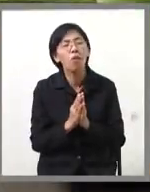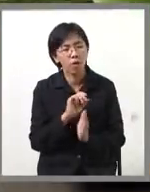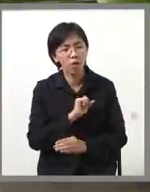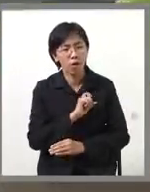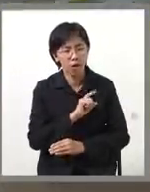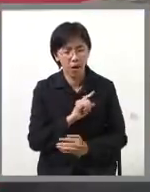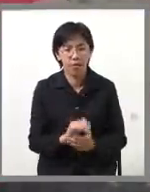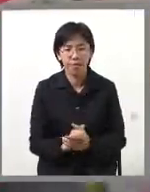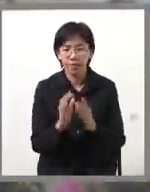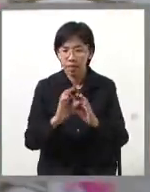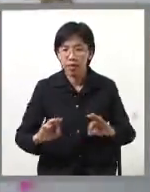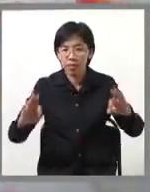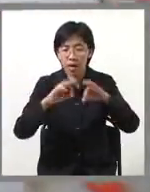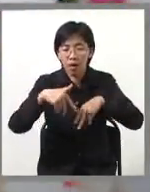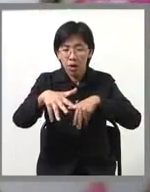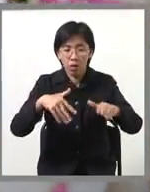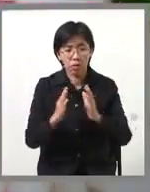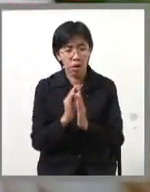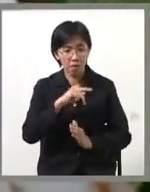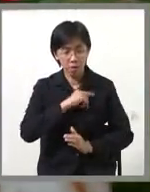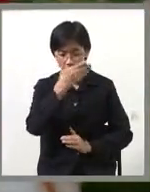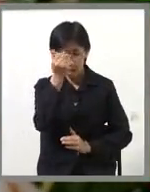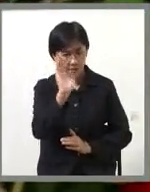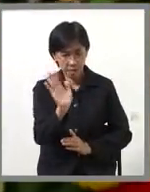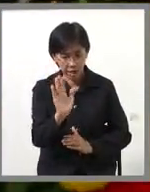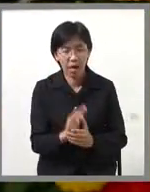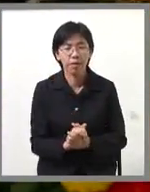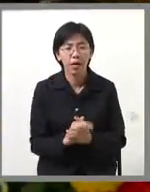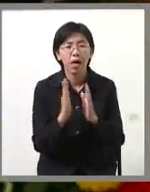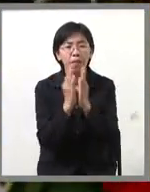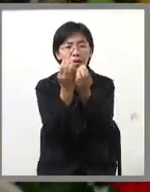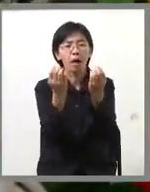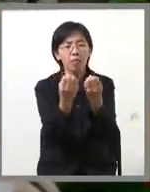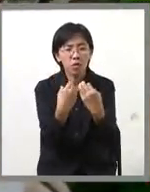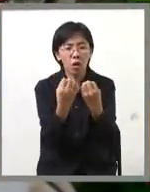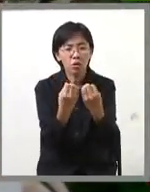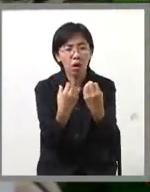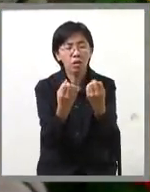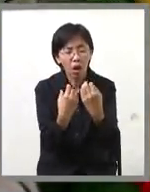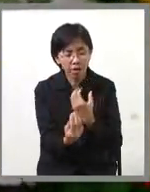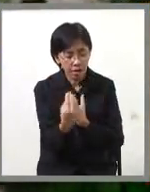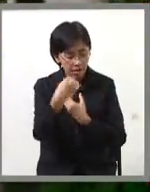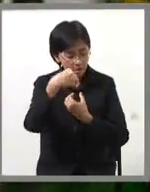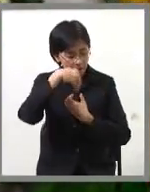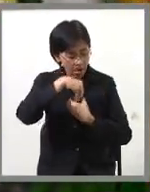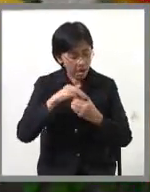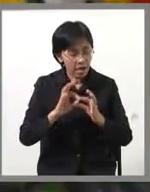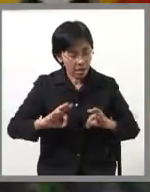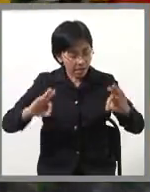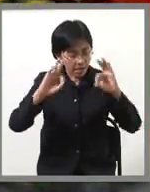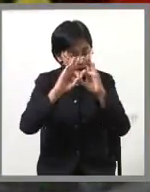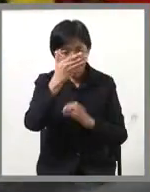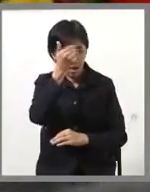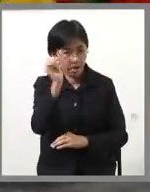ไหนแต่ว่าสิ่งที่สำคัญที่เราชาวพุทธไม่ควรลืมกันนั่นก็คือหลักธรรมคำสอนที่เป็นแก่นแท้ของศาสนานั่นเอง